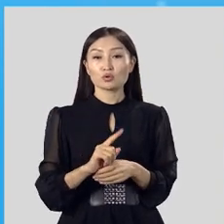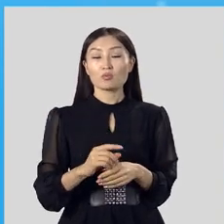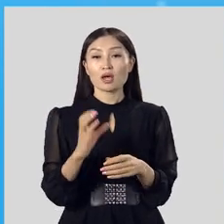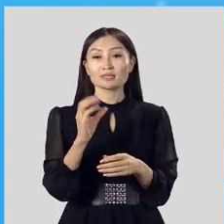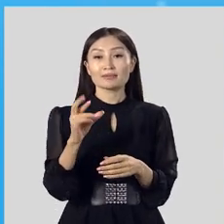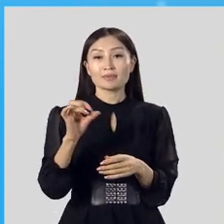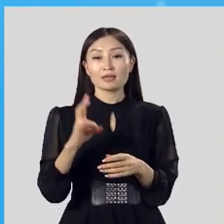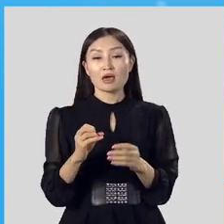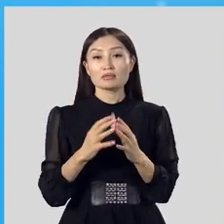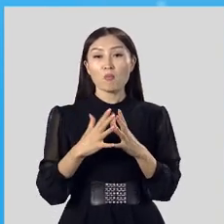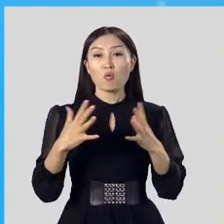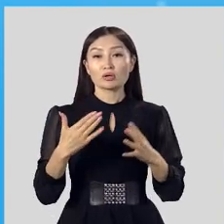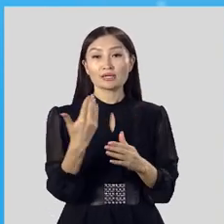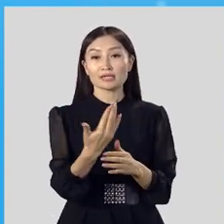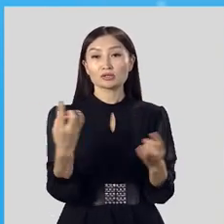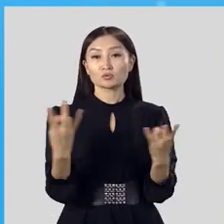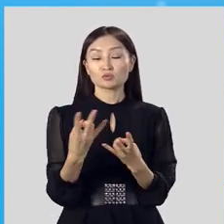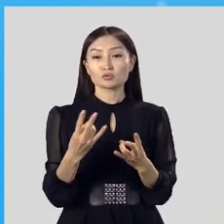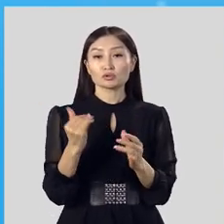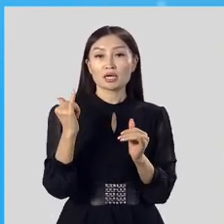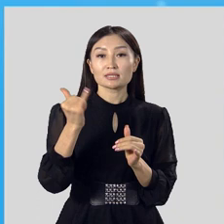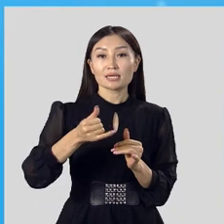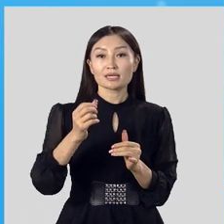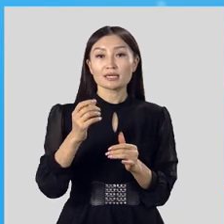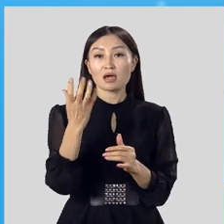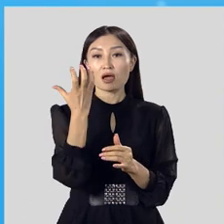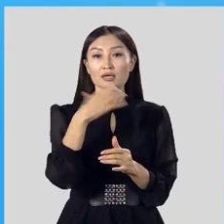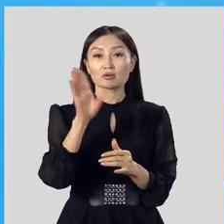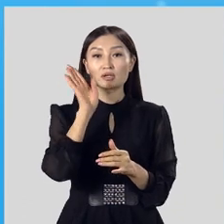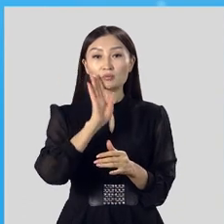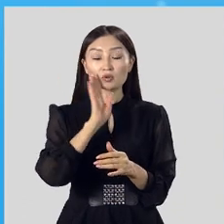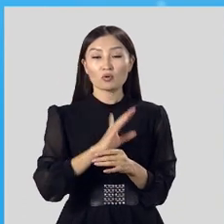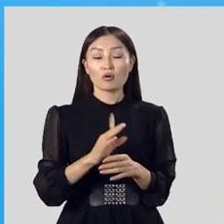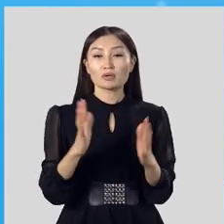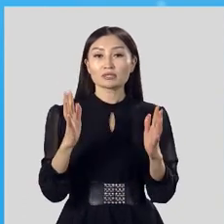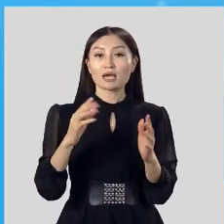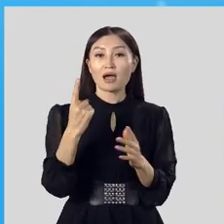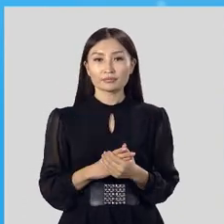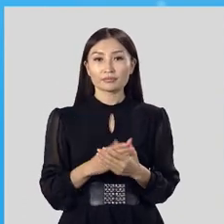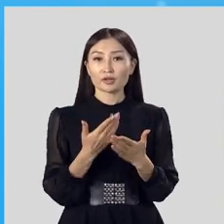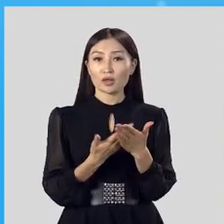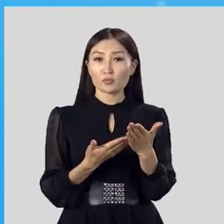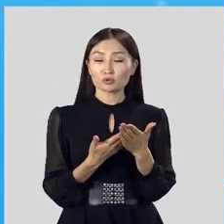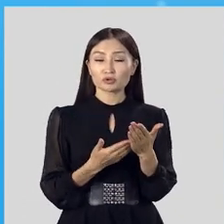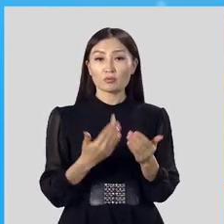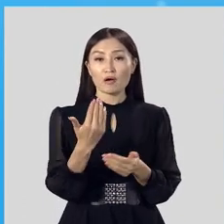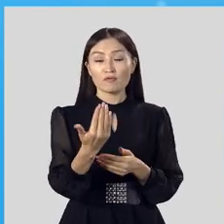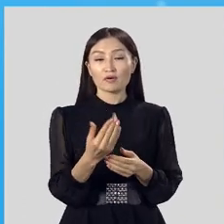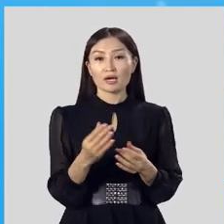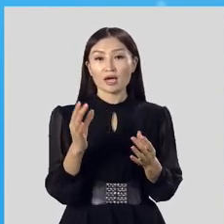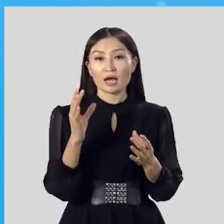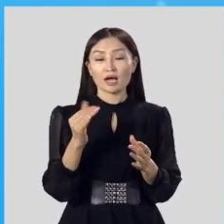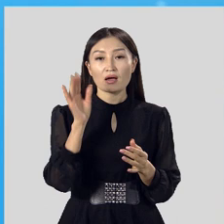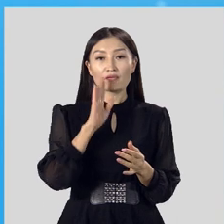чтобы семена набухли, их нужно залить кипятком. Соотношение семян и воды 1 к 3. Допустим, вы